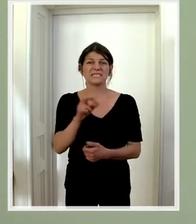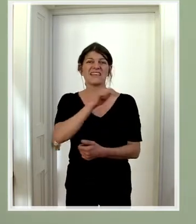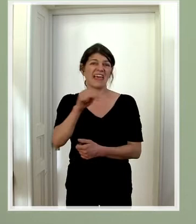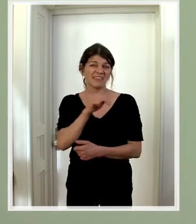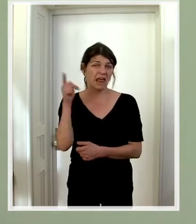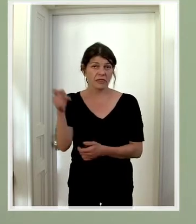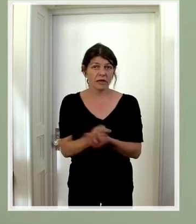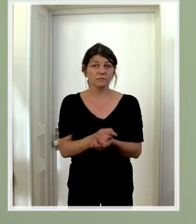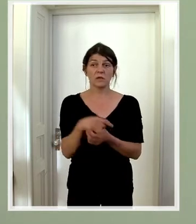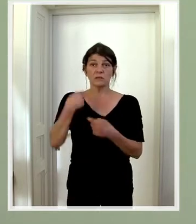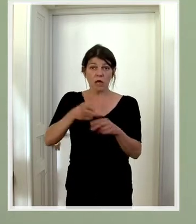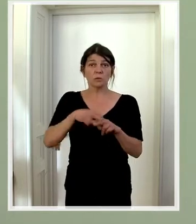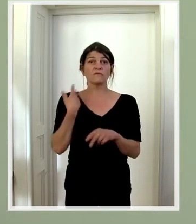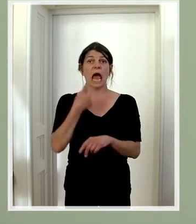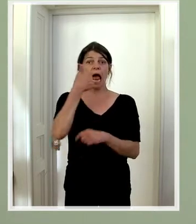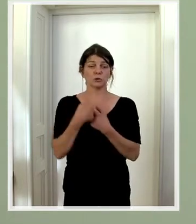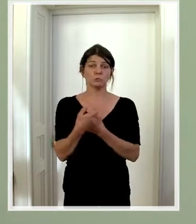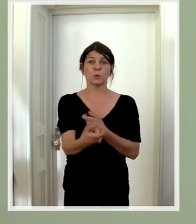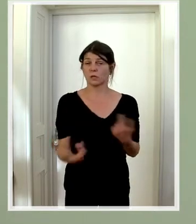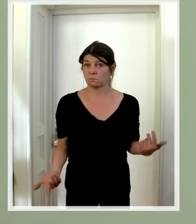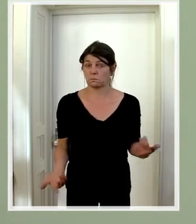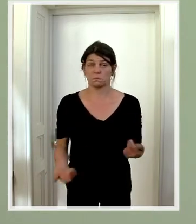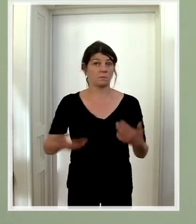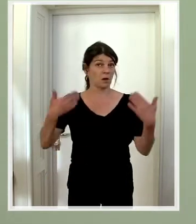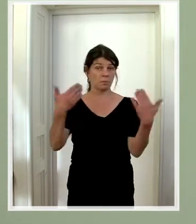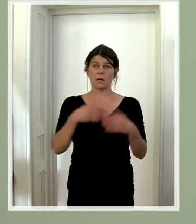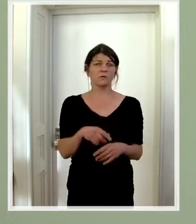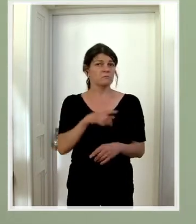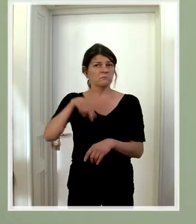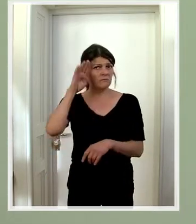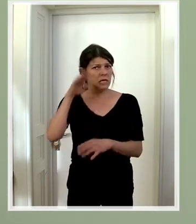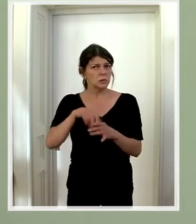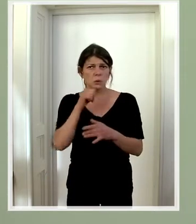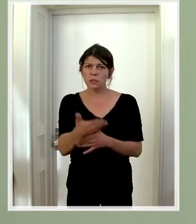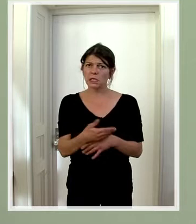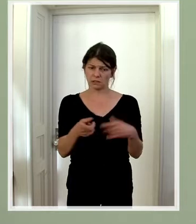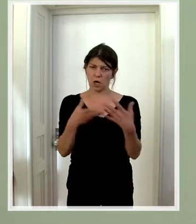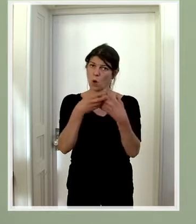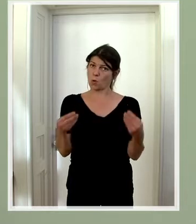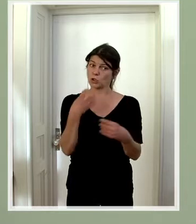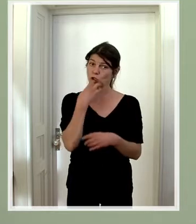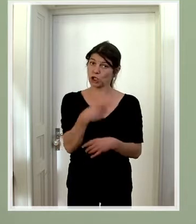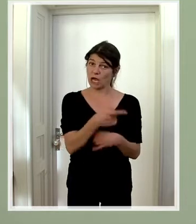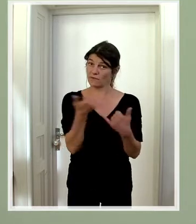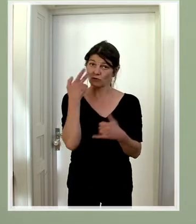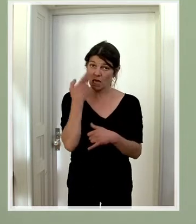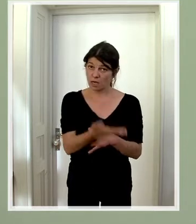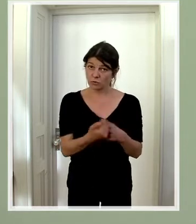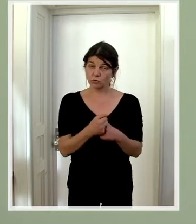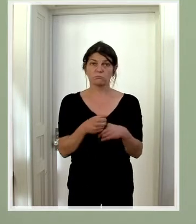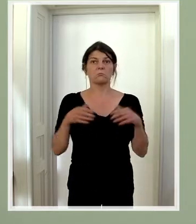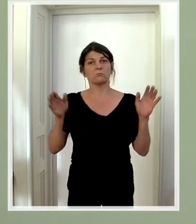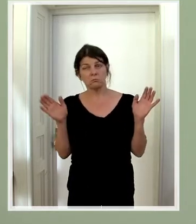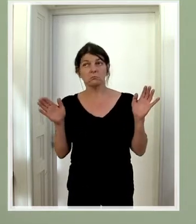ist hochspurig. Und aber es ist noch nicht bekannt, wie sich die Lösung in Schaan aus. Und da ist mir